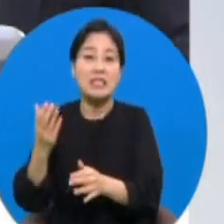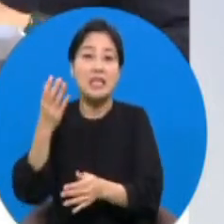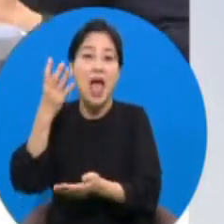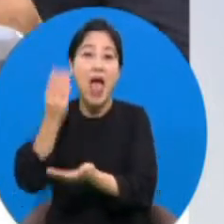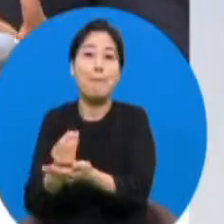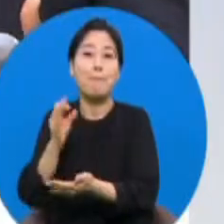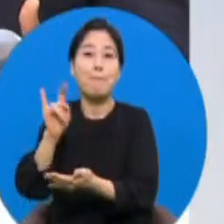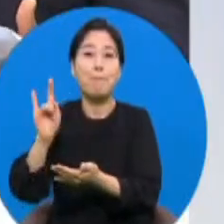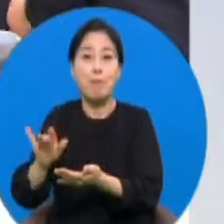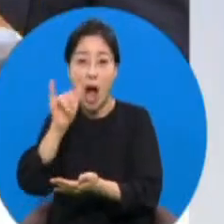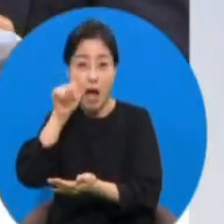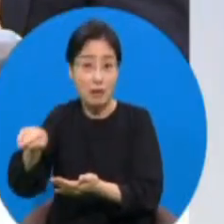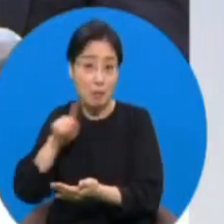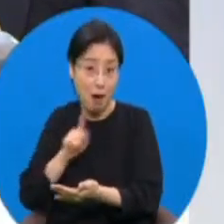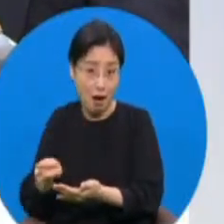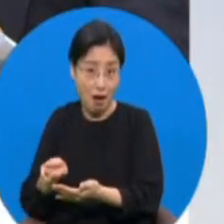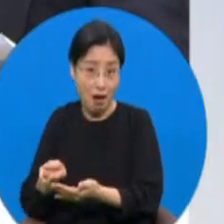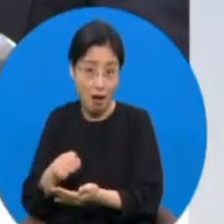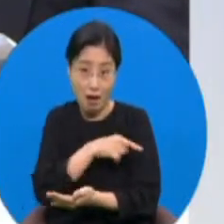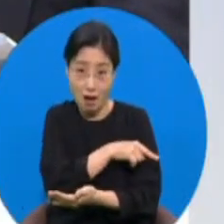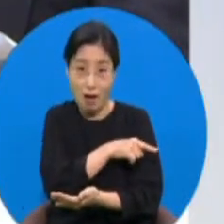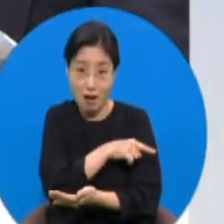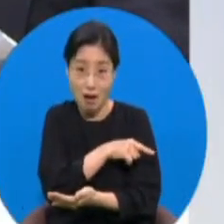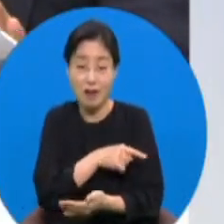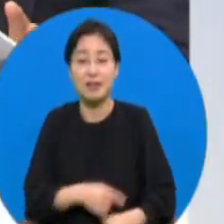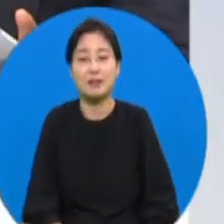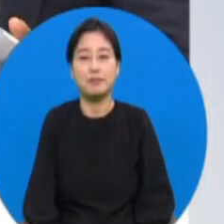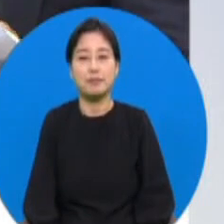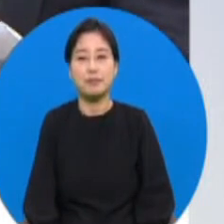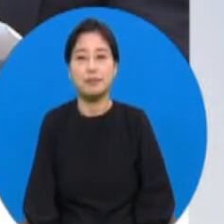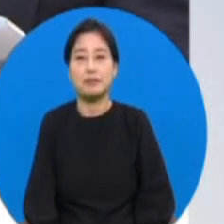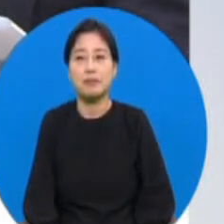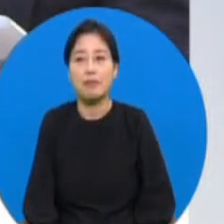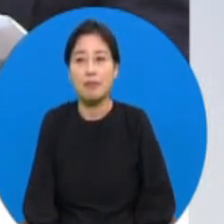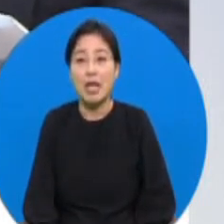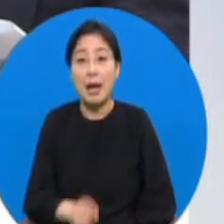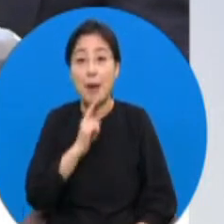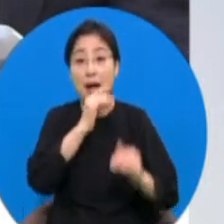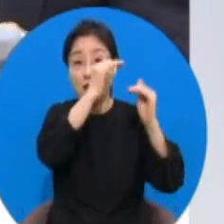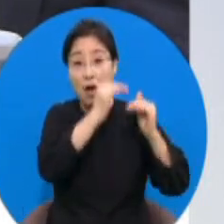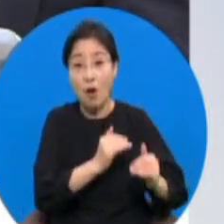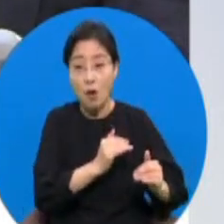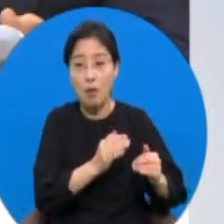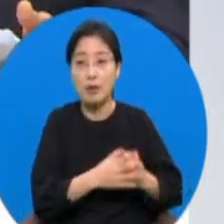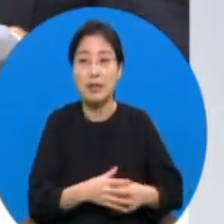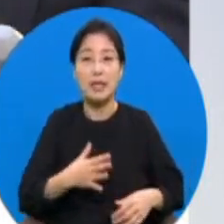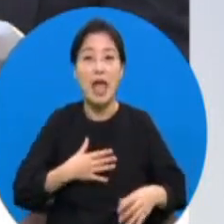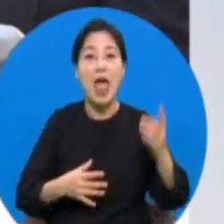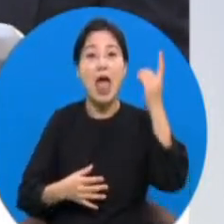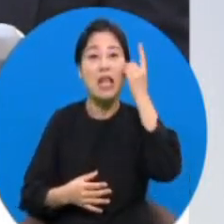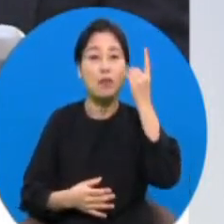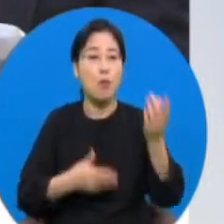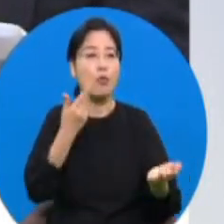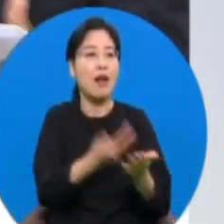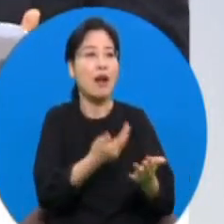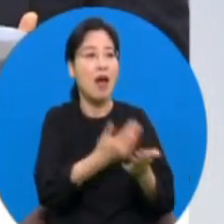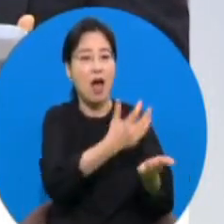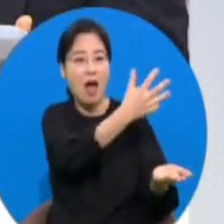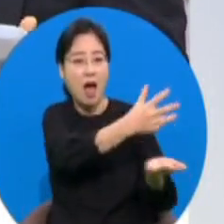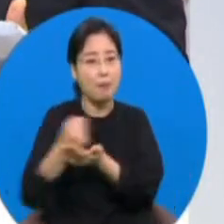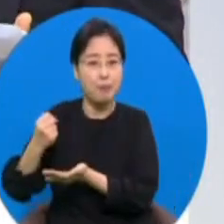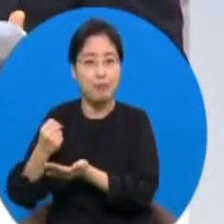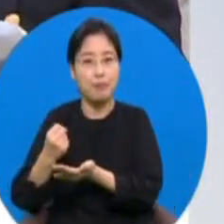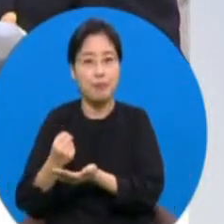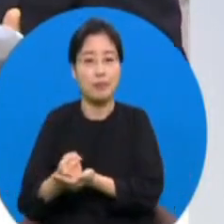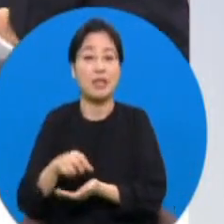근데 설치하라고 한게 아니고 지금 이 진술의 취지를 보면 자기 핸드폰을 달라고 해서